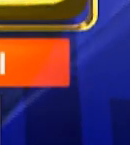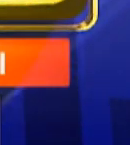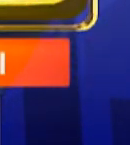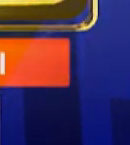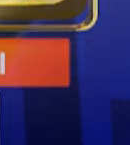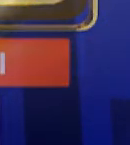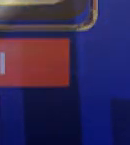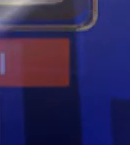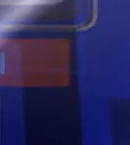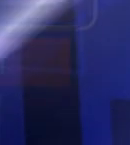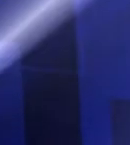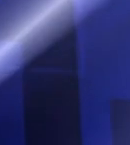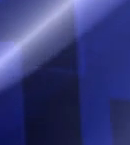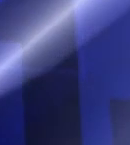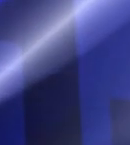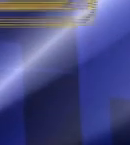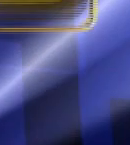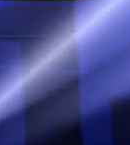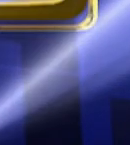nanti